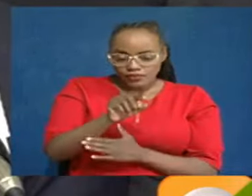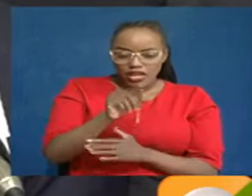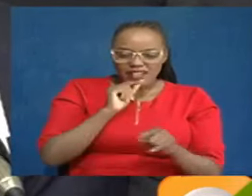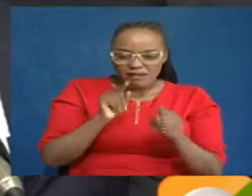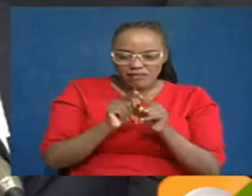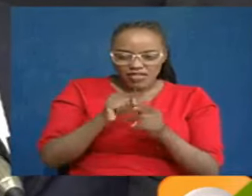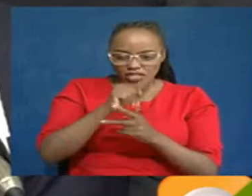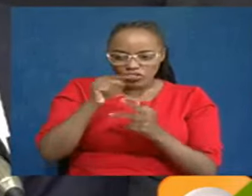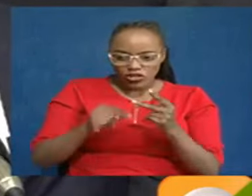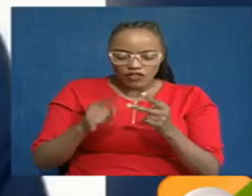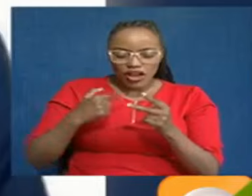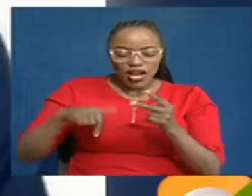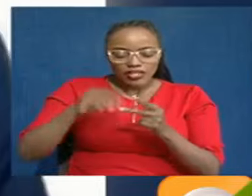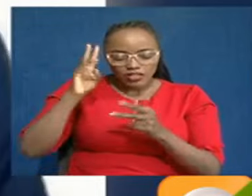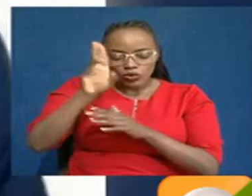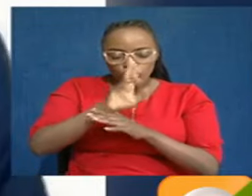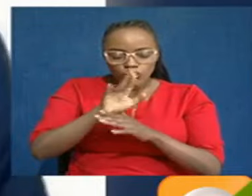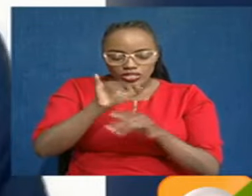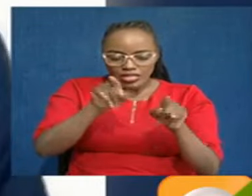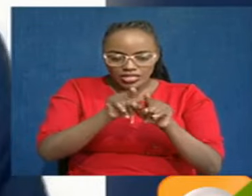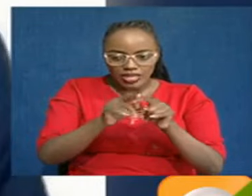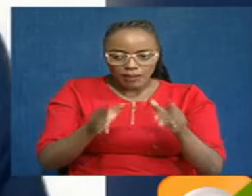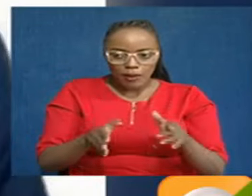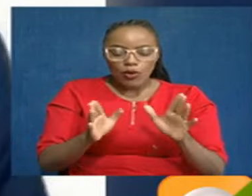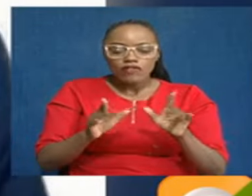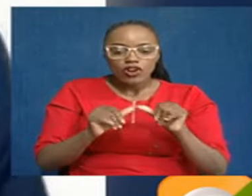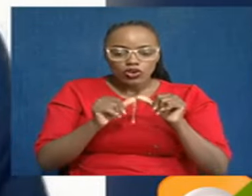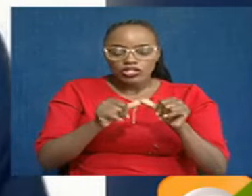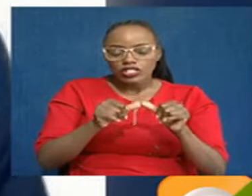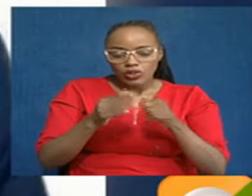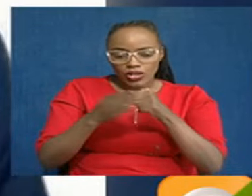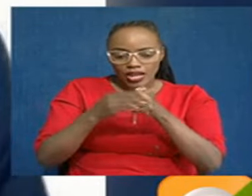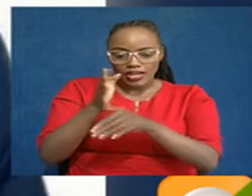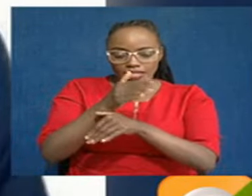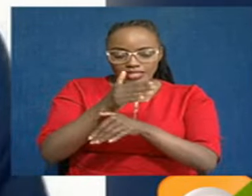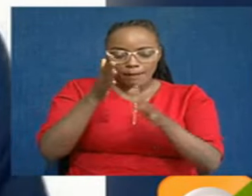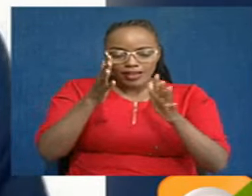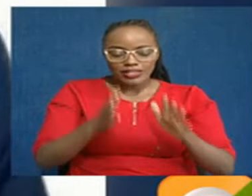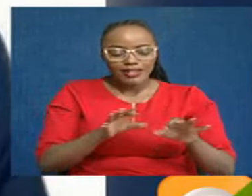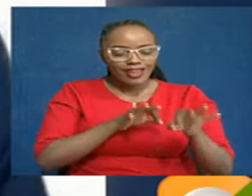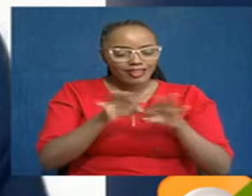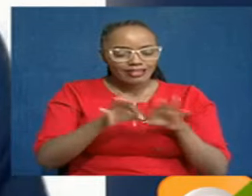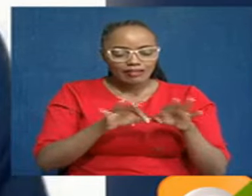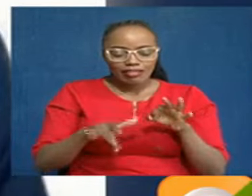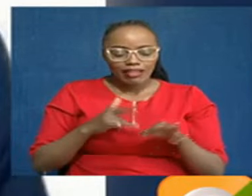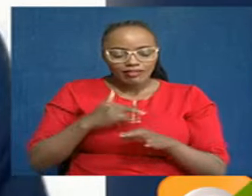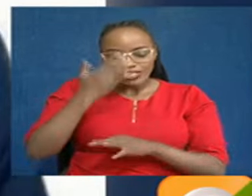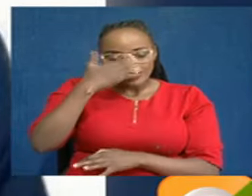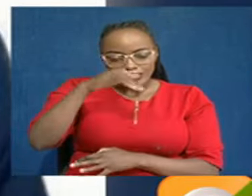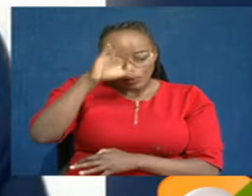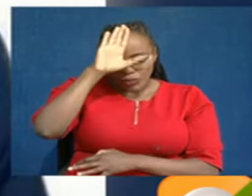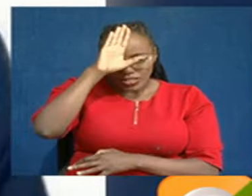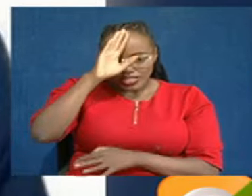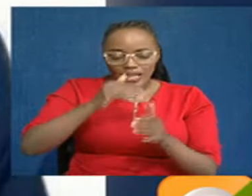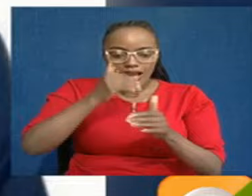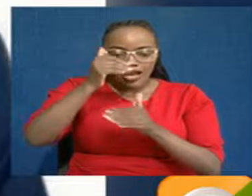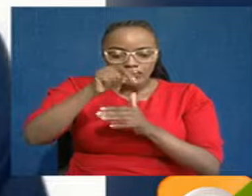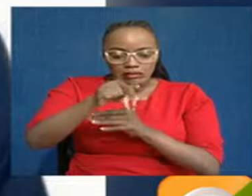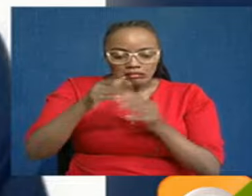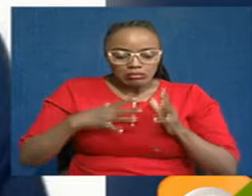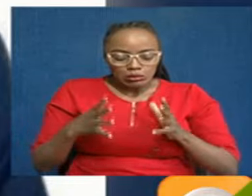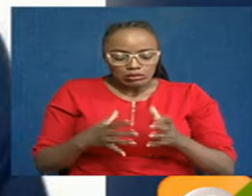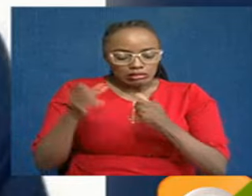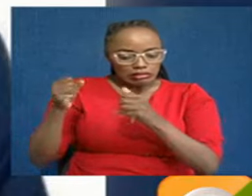be able to implore such tactics. Haya yanajiri huku mabalozi 9 wa kigeni wakielezea masikitiko yao kuhusiana na